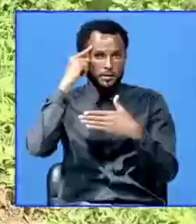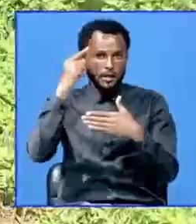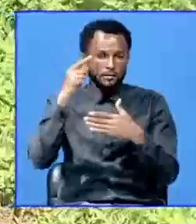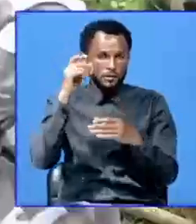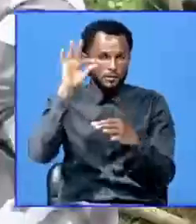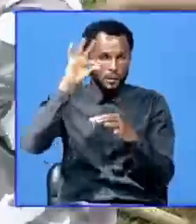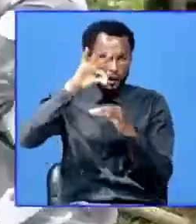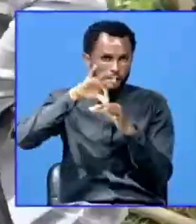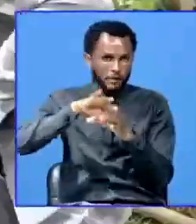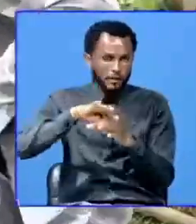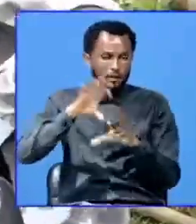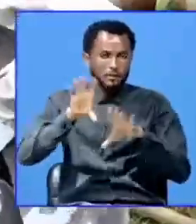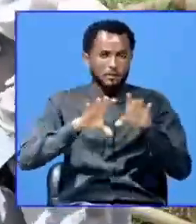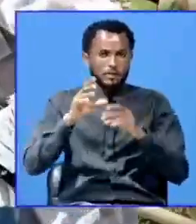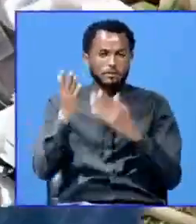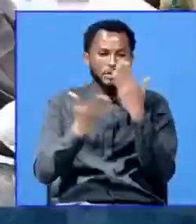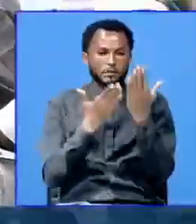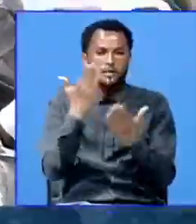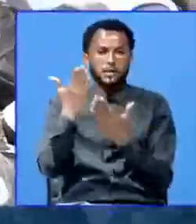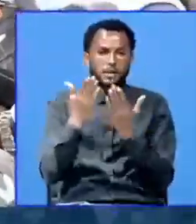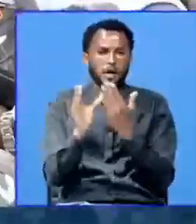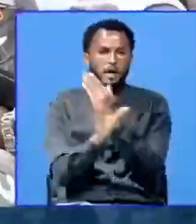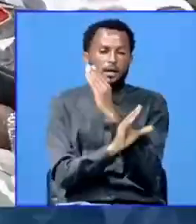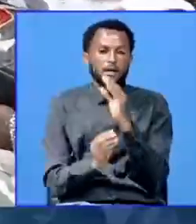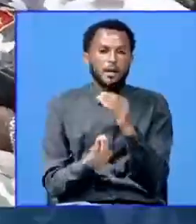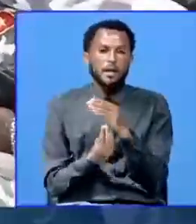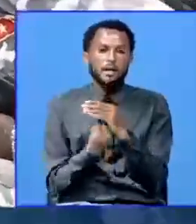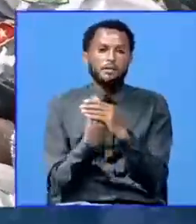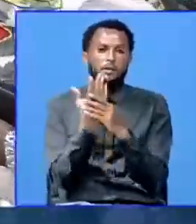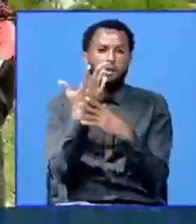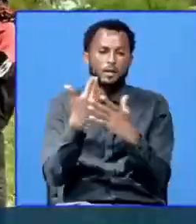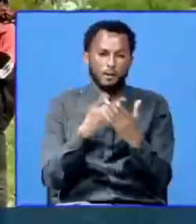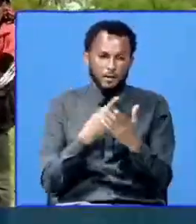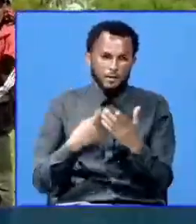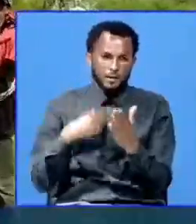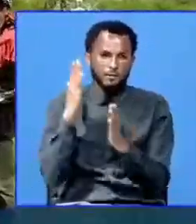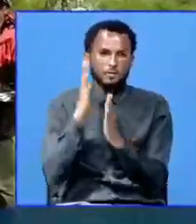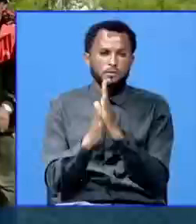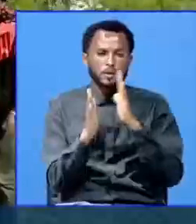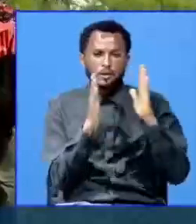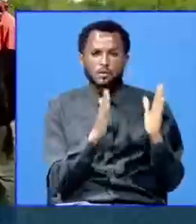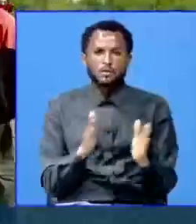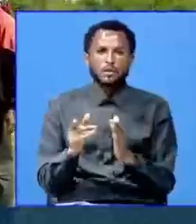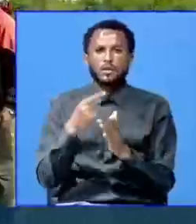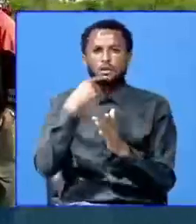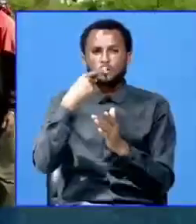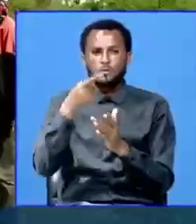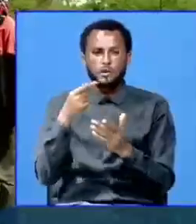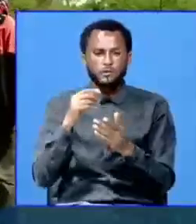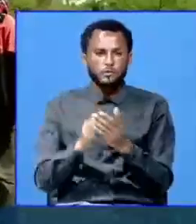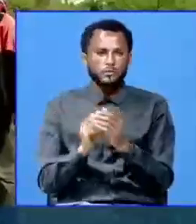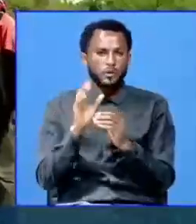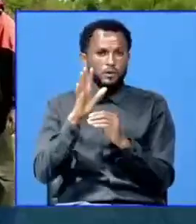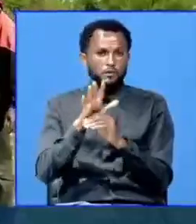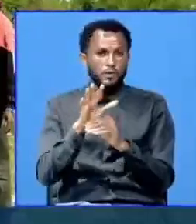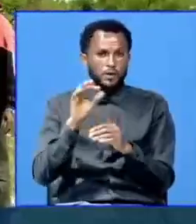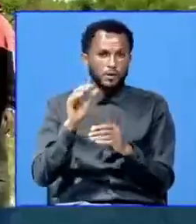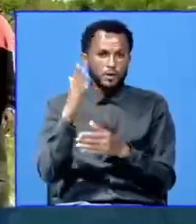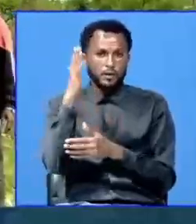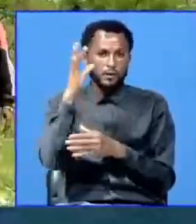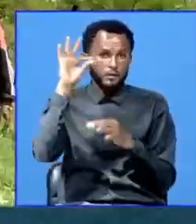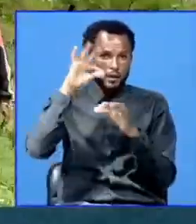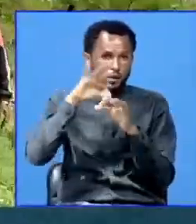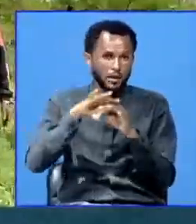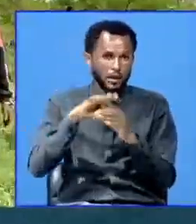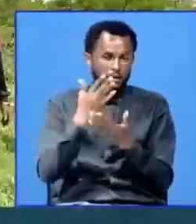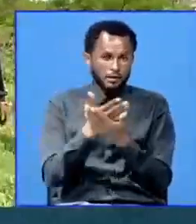وفرت خلا فلسي هزبنا نمقل قال عدنا نملمعن كاباناز دلن مفصام دلواتنا خبلو أب توفري تخلا فلسي تساتف